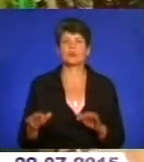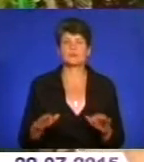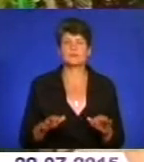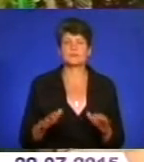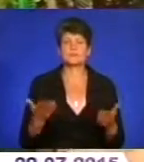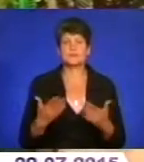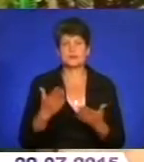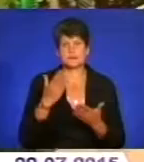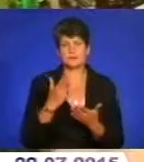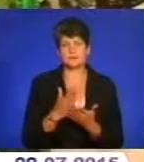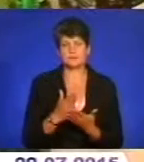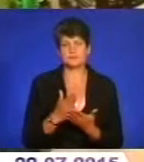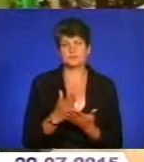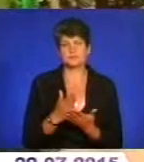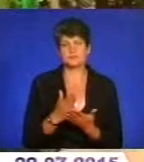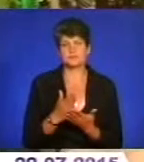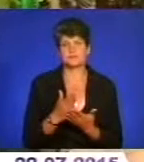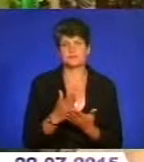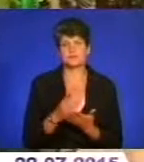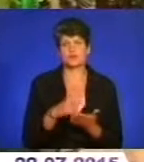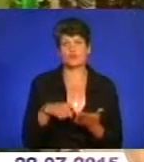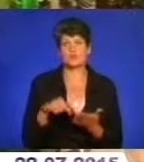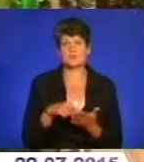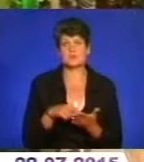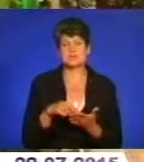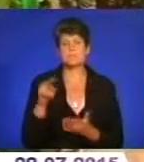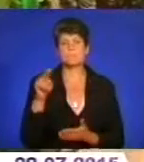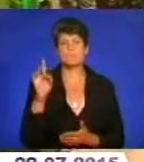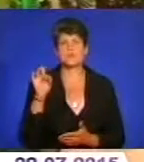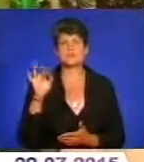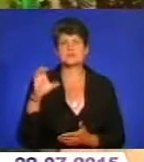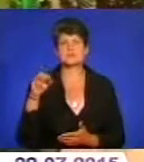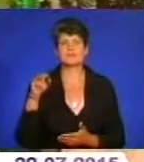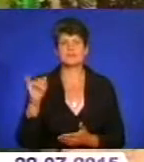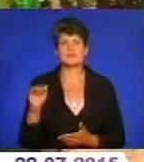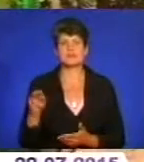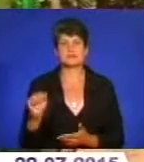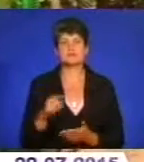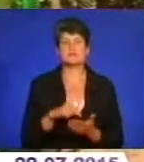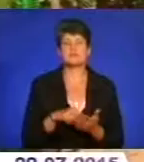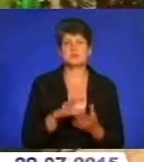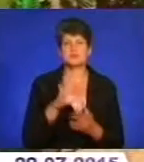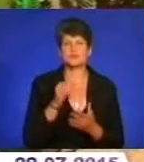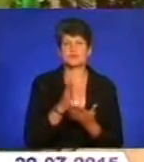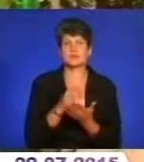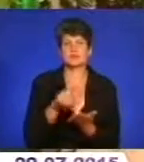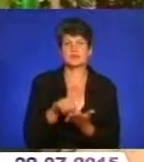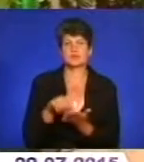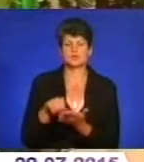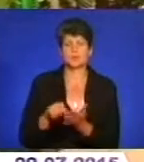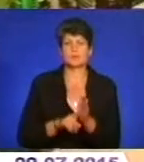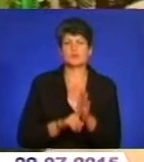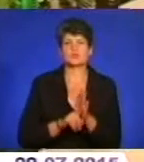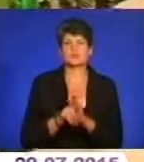заходи, які відбуваються в міській просвіті, в місті, то всюди вона є присутня. Почалася